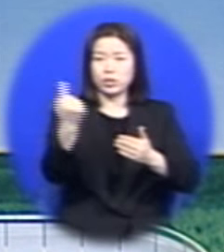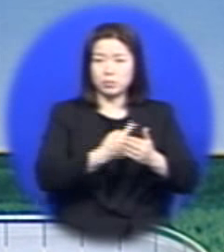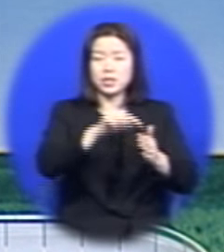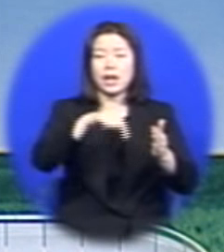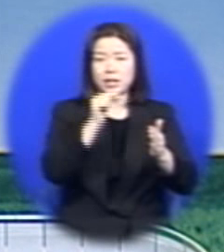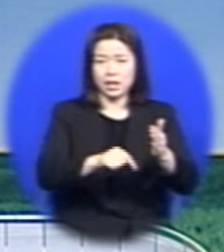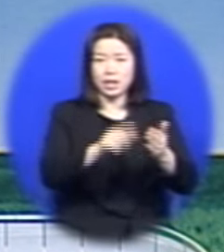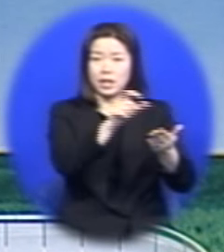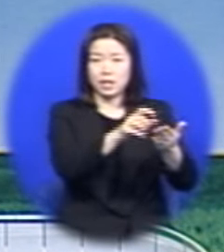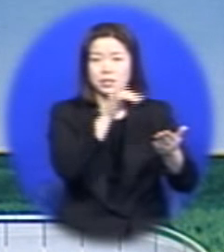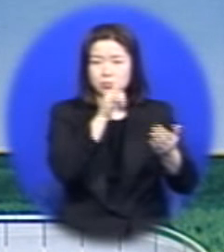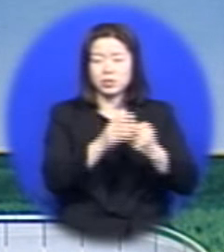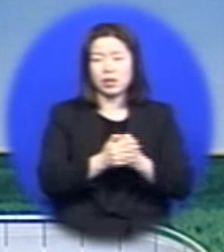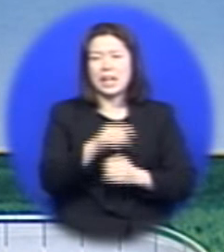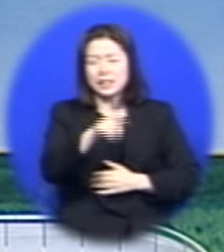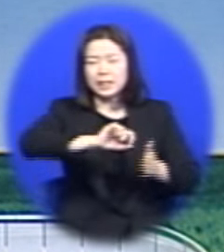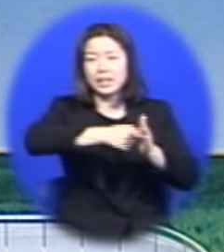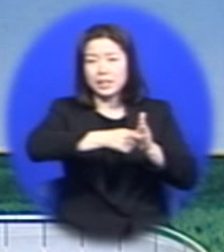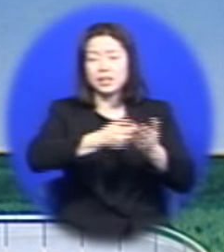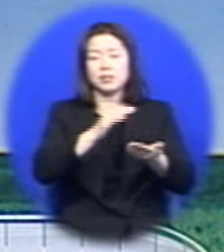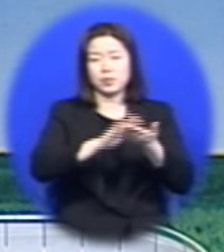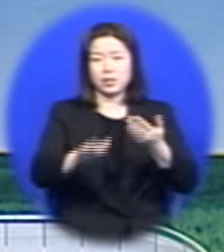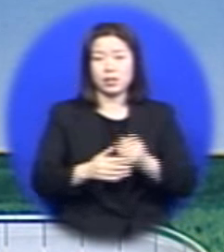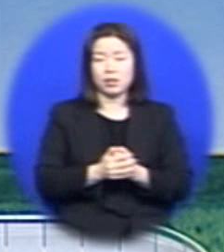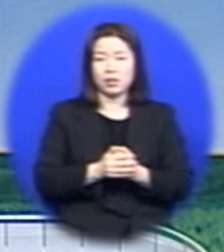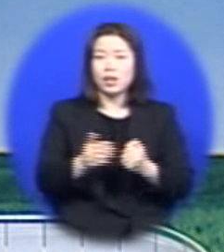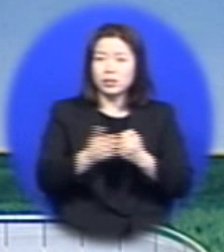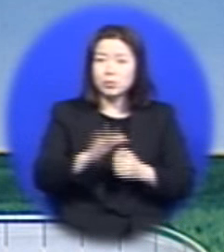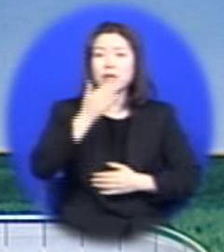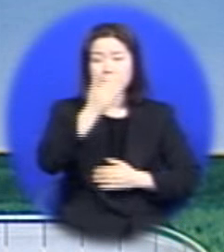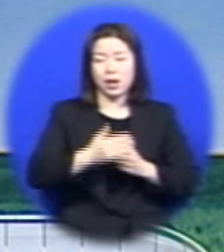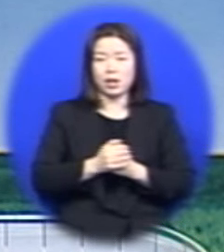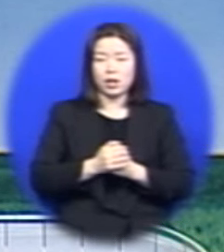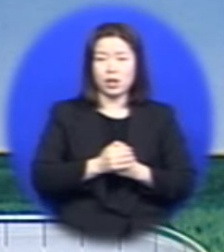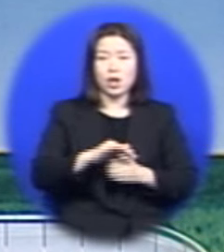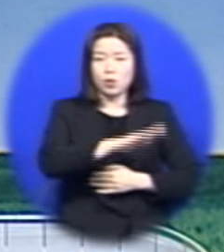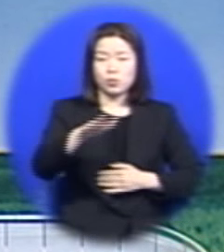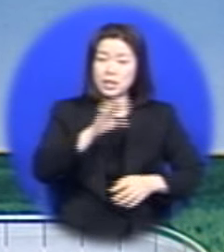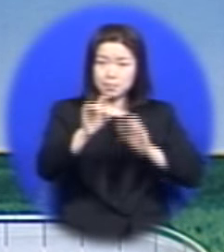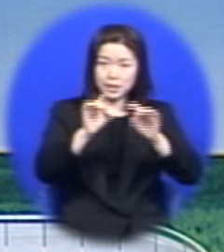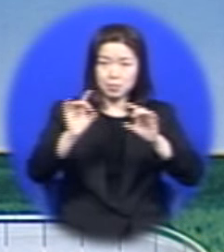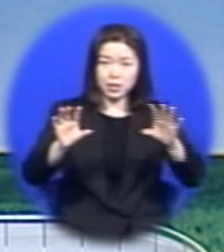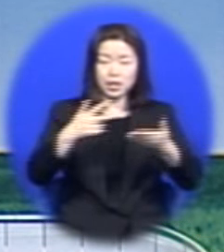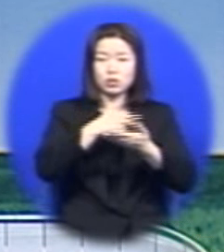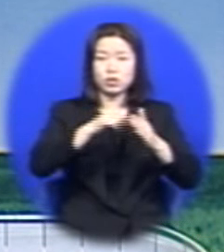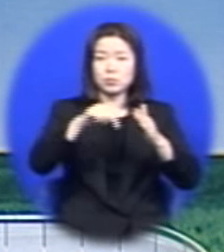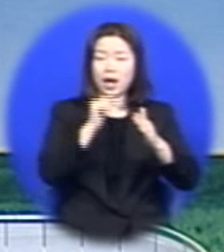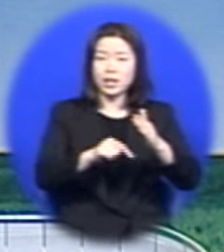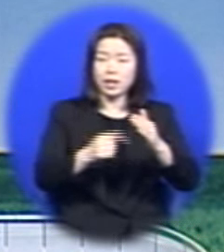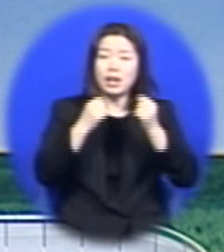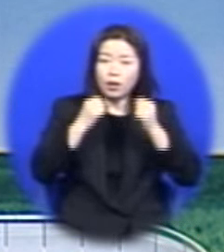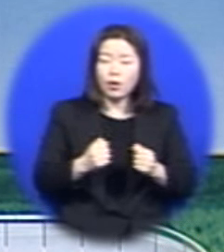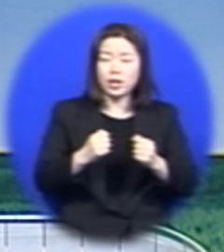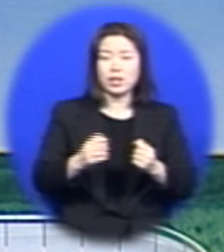열쇠예요. 그러니까 되더라고요. 우리 각자가 주님 안에 거하기 시작하면 그러면